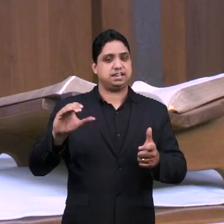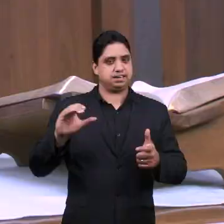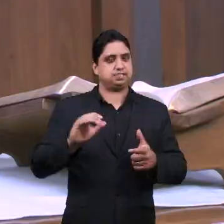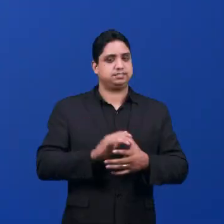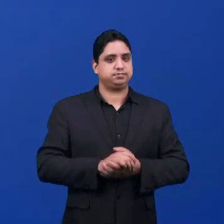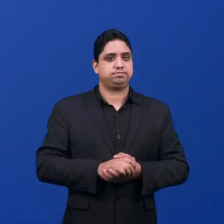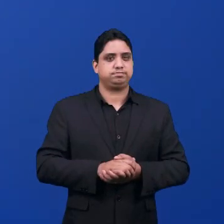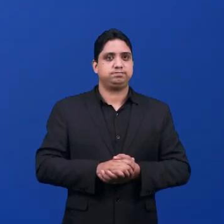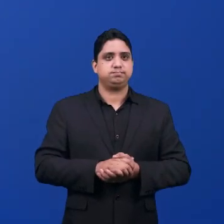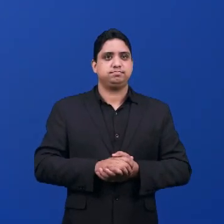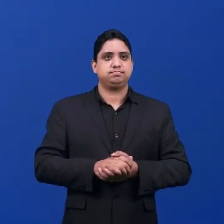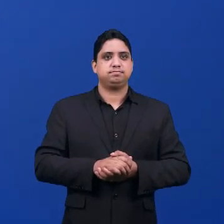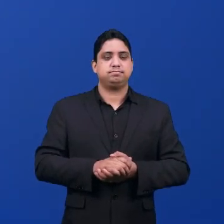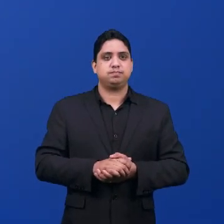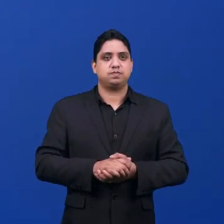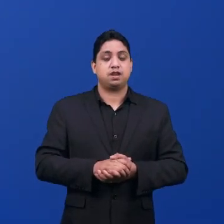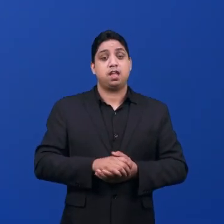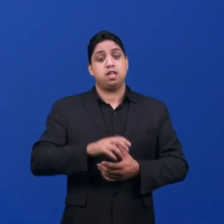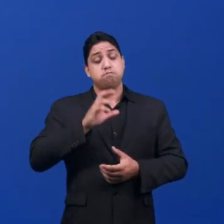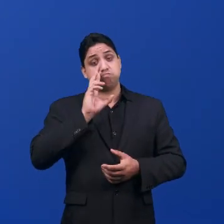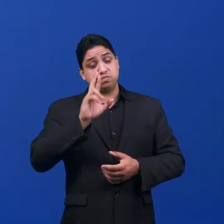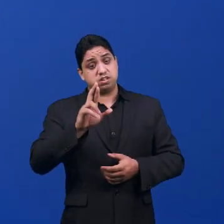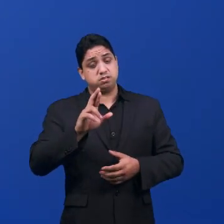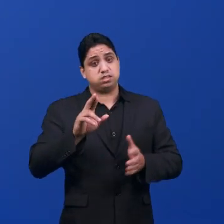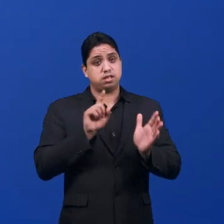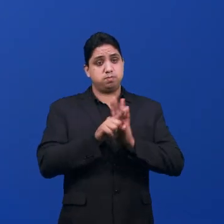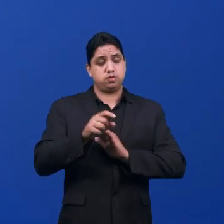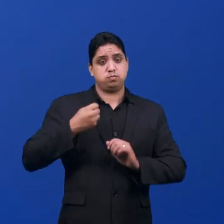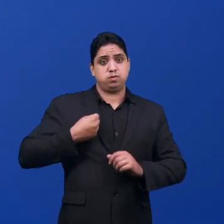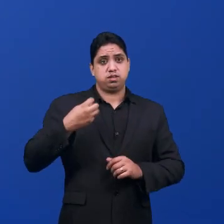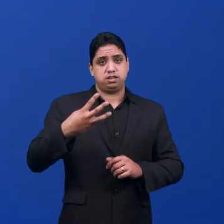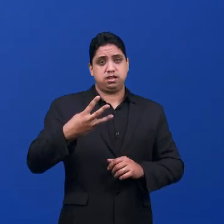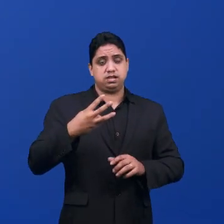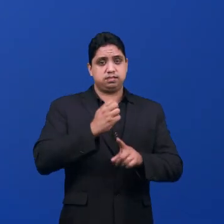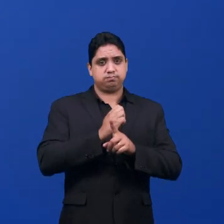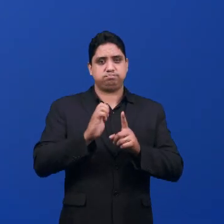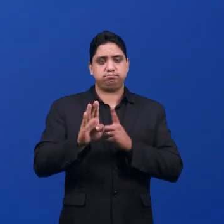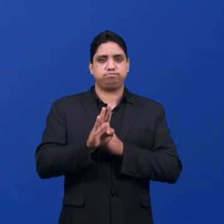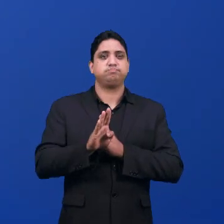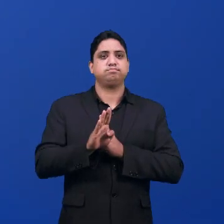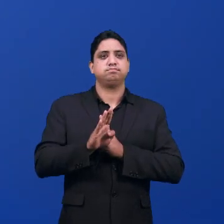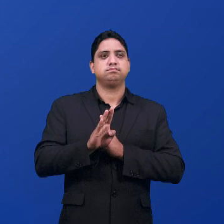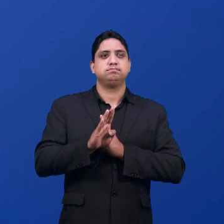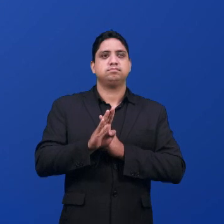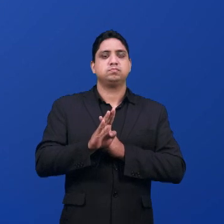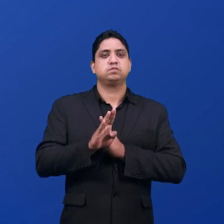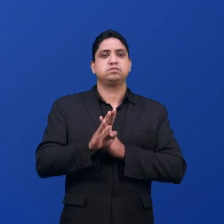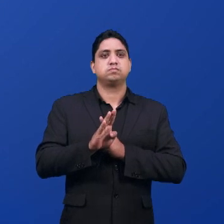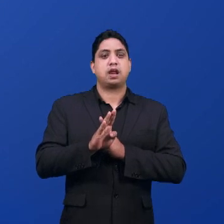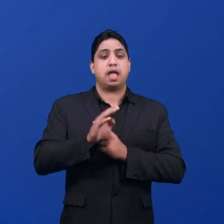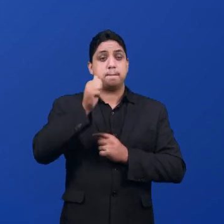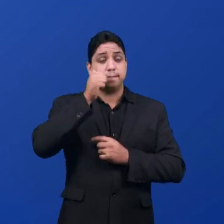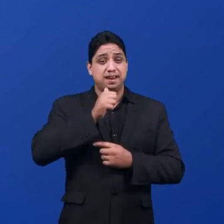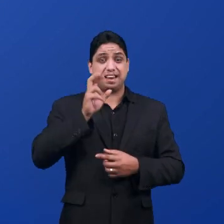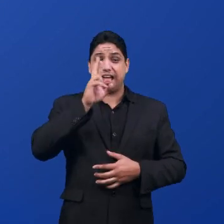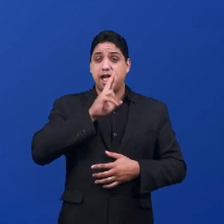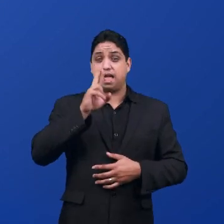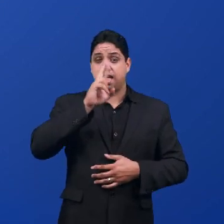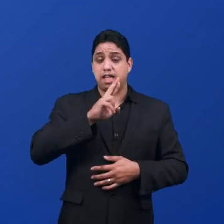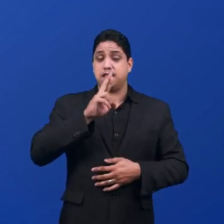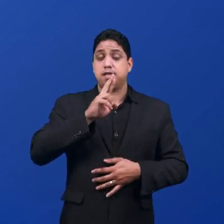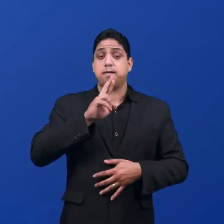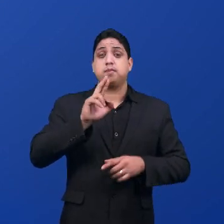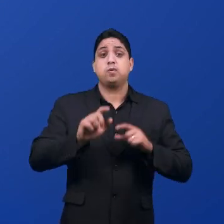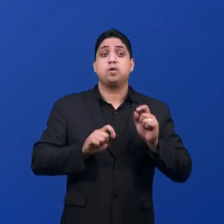à Camboriú, à Santa Catarina. En répondant à la question numéro 3 de l'EBD, la